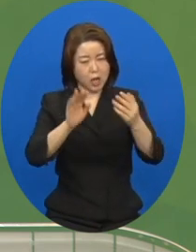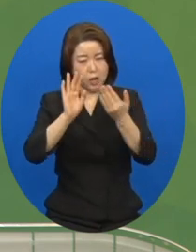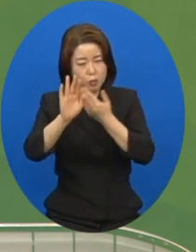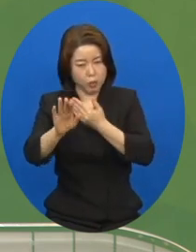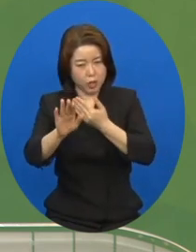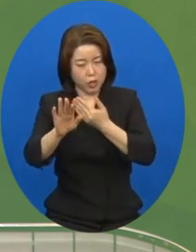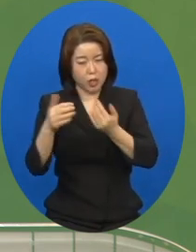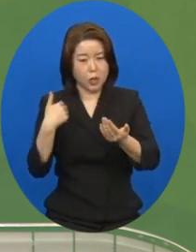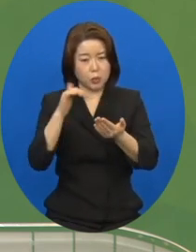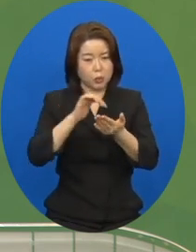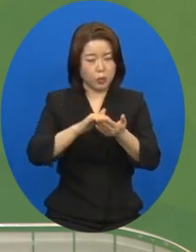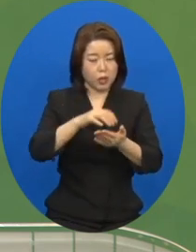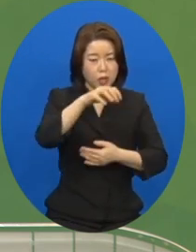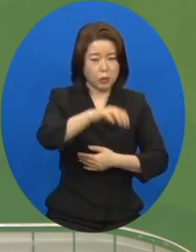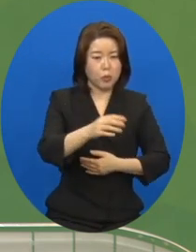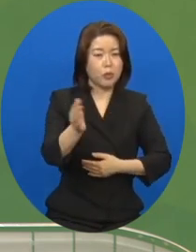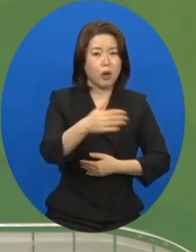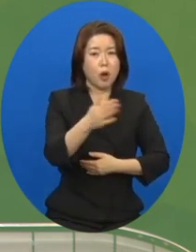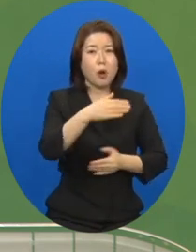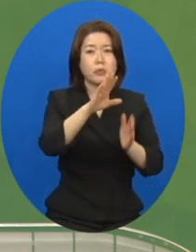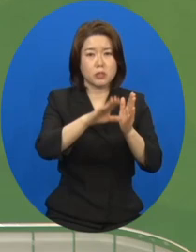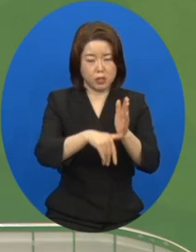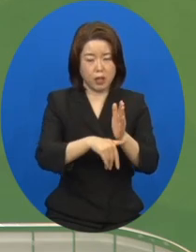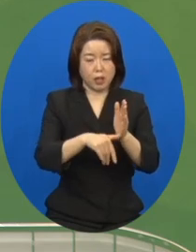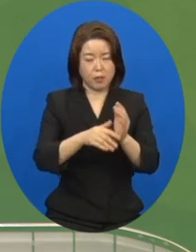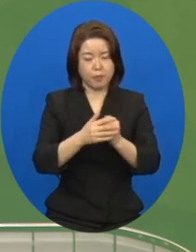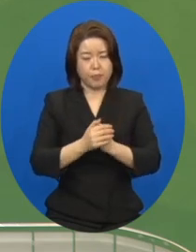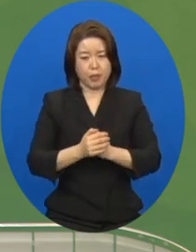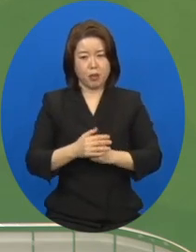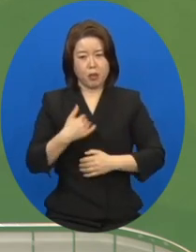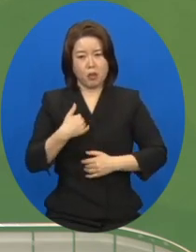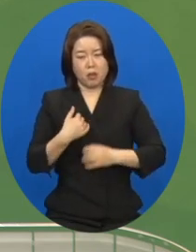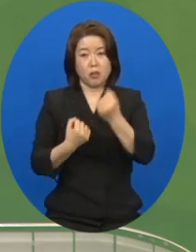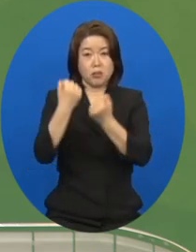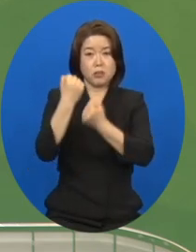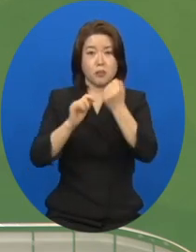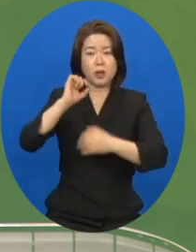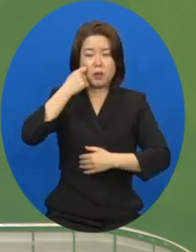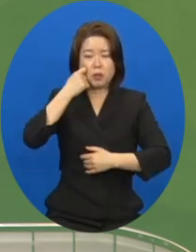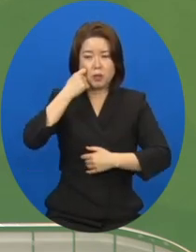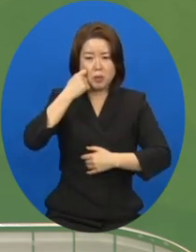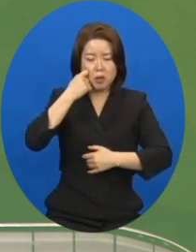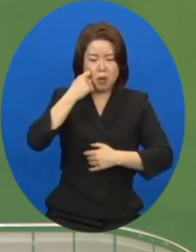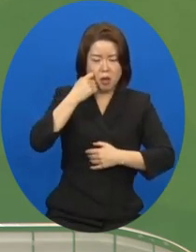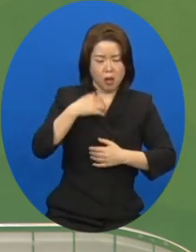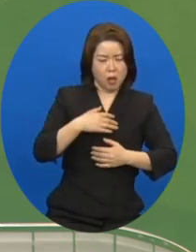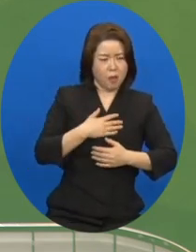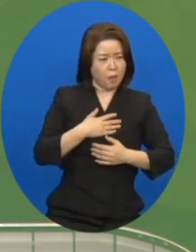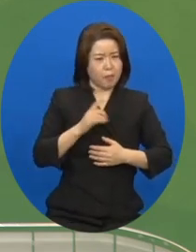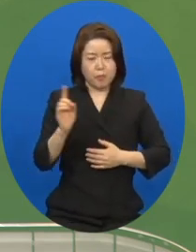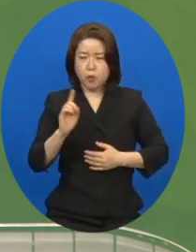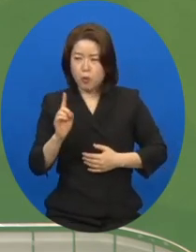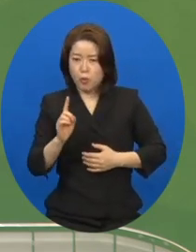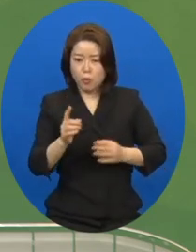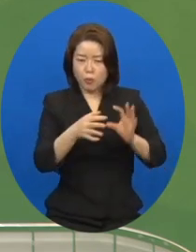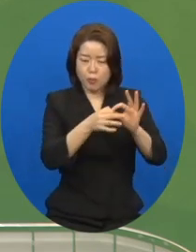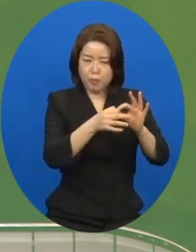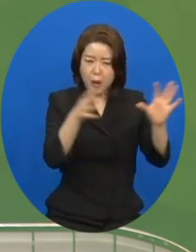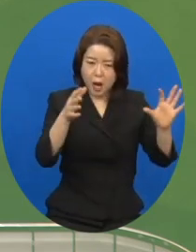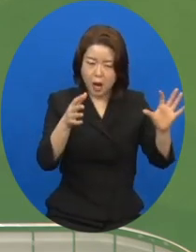그때 뭐라고 설명할 수 없는 소름 끼치는 느낌이 오는 거예요. 이렇게 끊어진